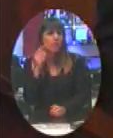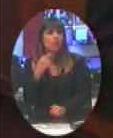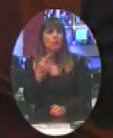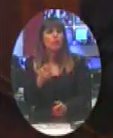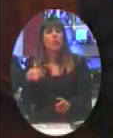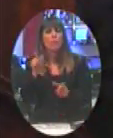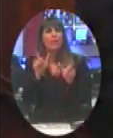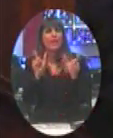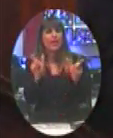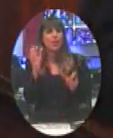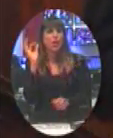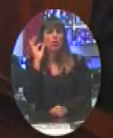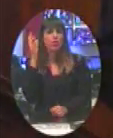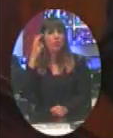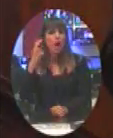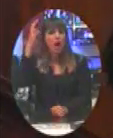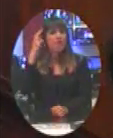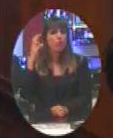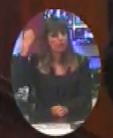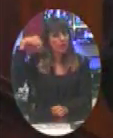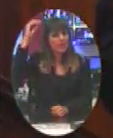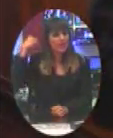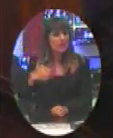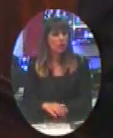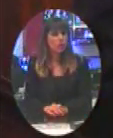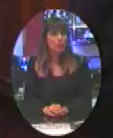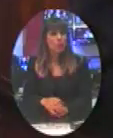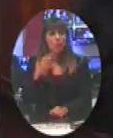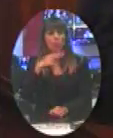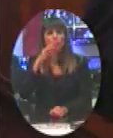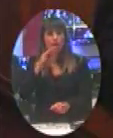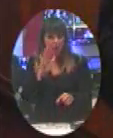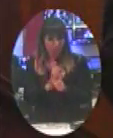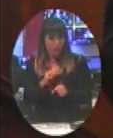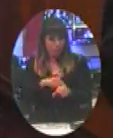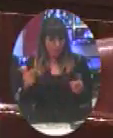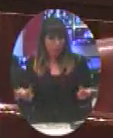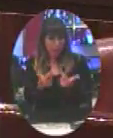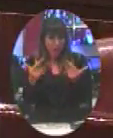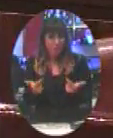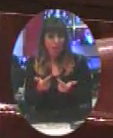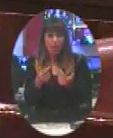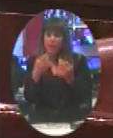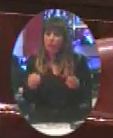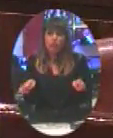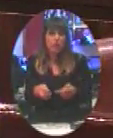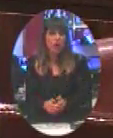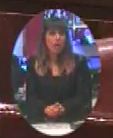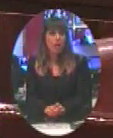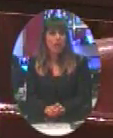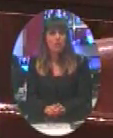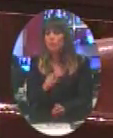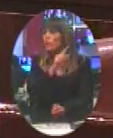הנשים הערביות, הפלסטיניות? מותר לאנוס במלחמה? אף דת, אף דת, אף